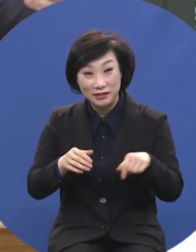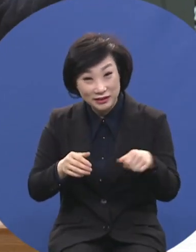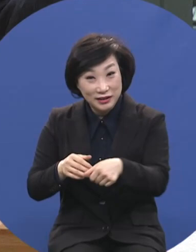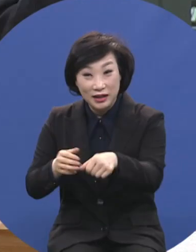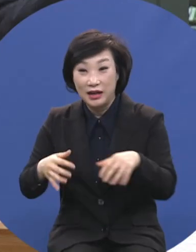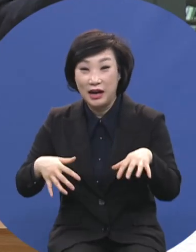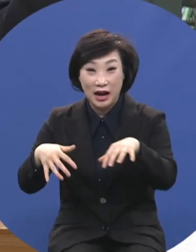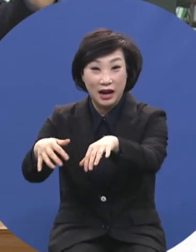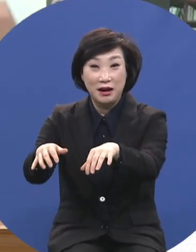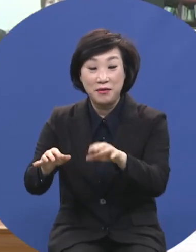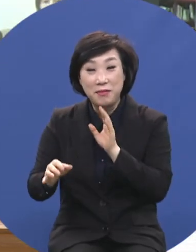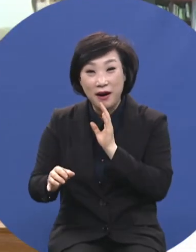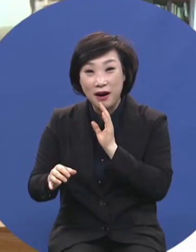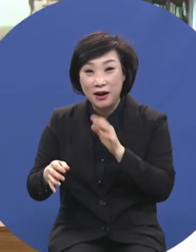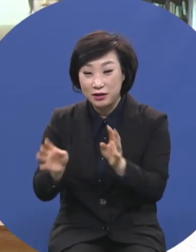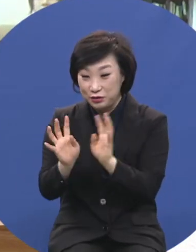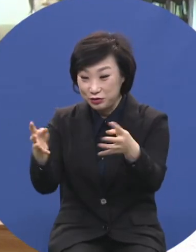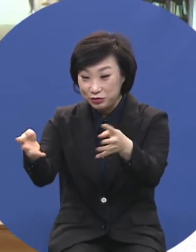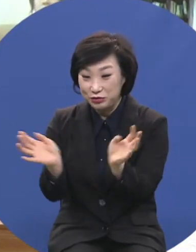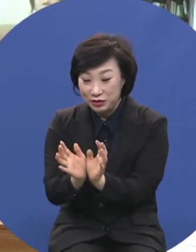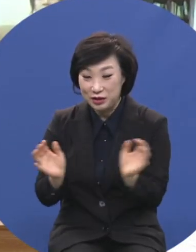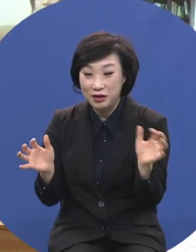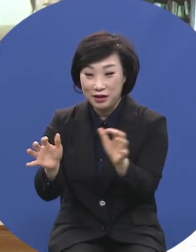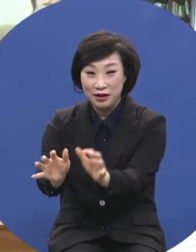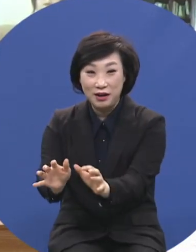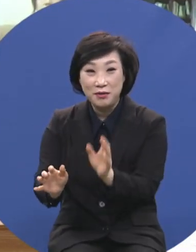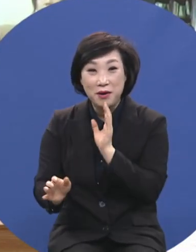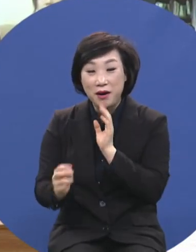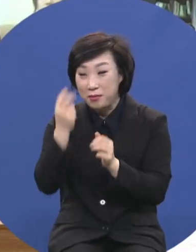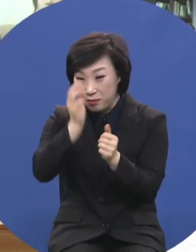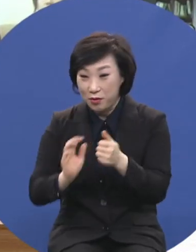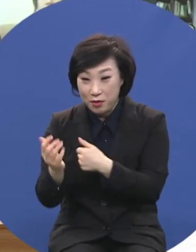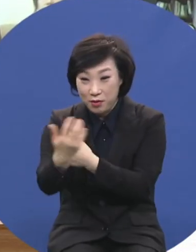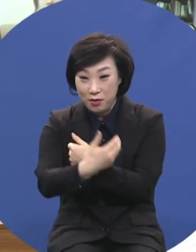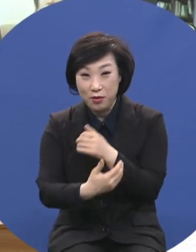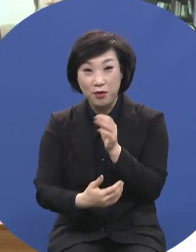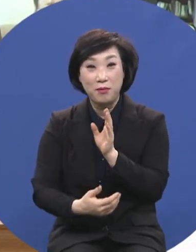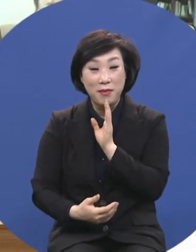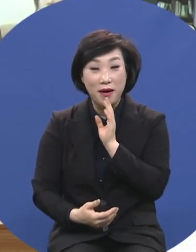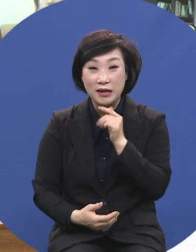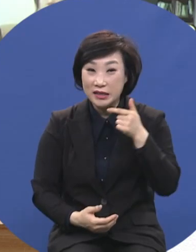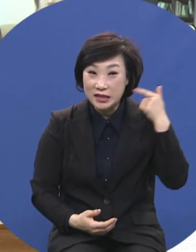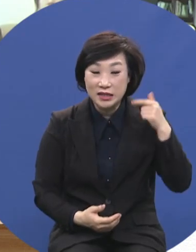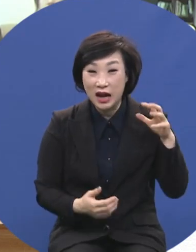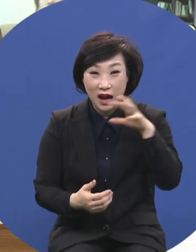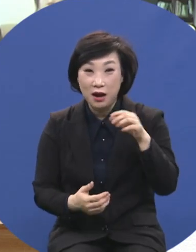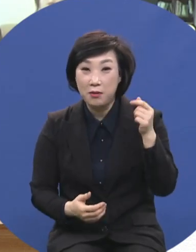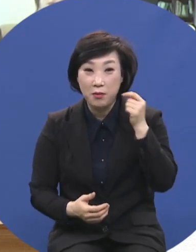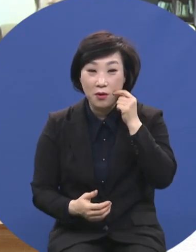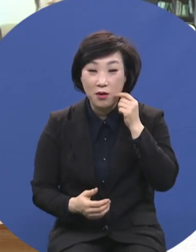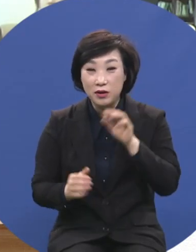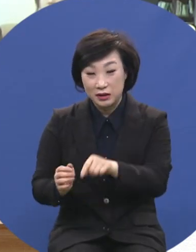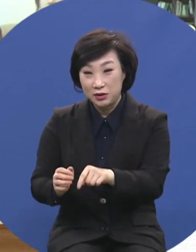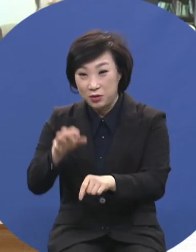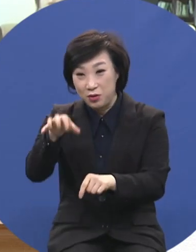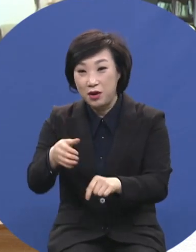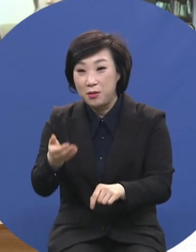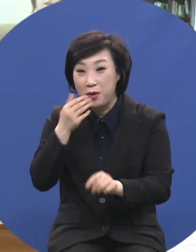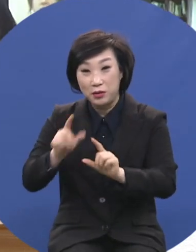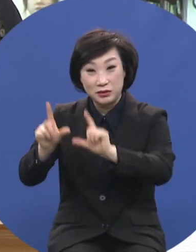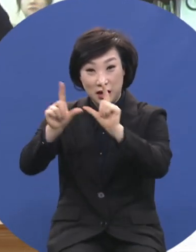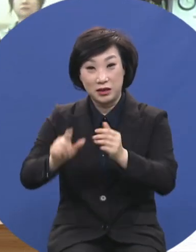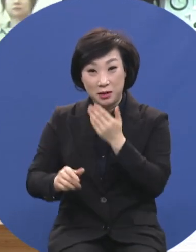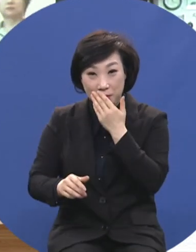우리는 철저하게 보호를 받아야 이제부터 보호를 받고 양식을 얻어먹을 수 있는 것이니,